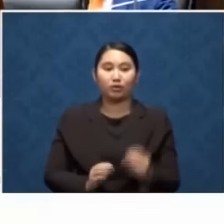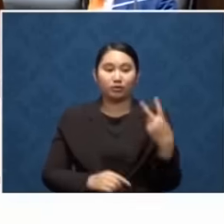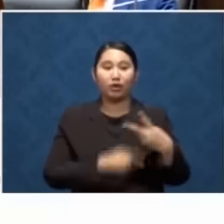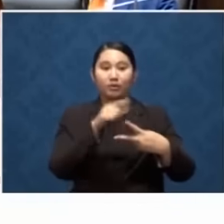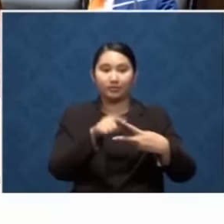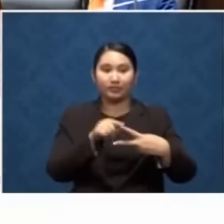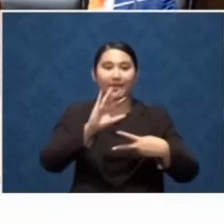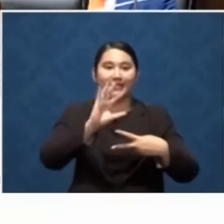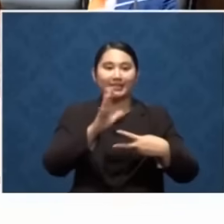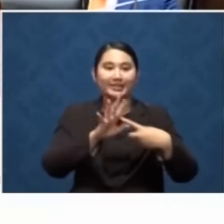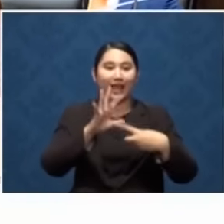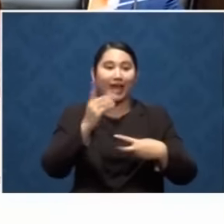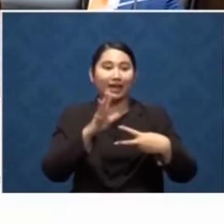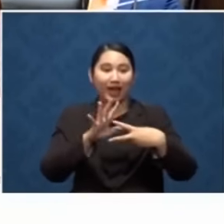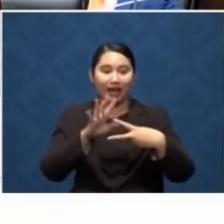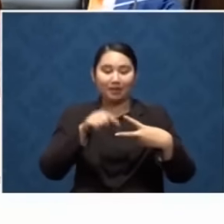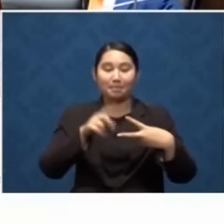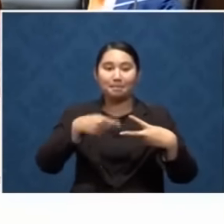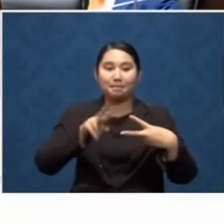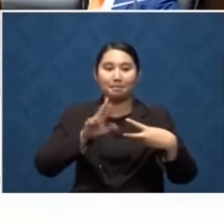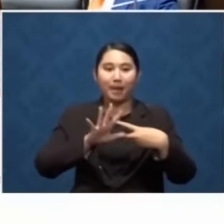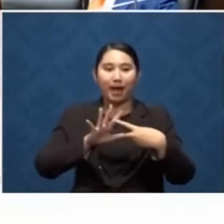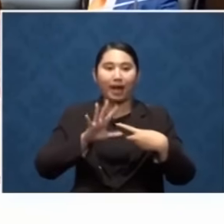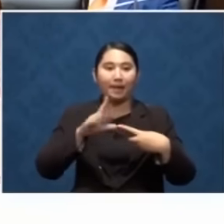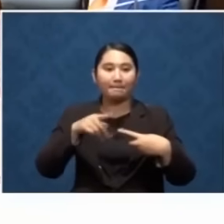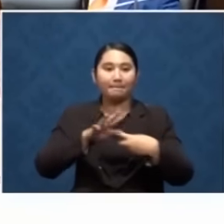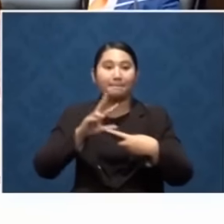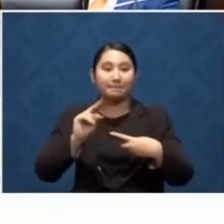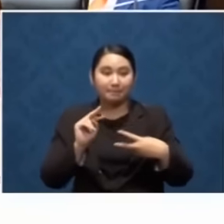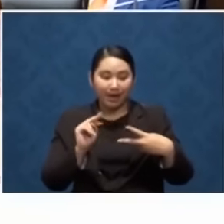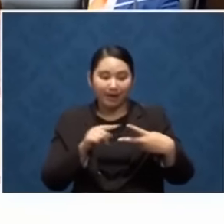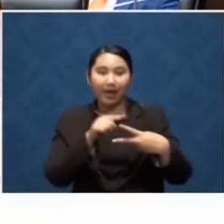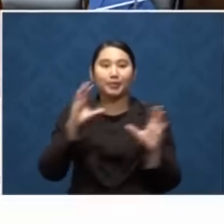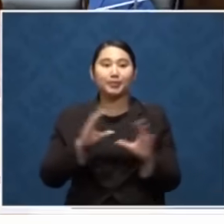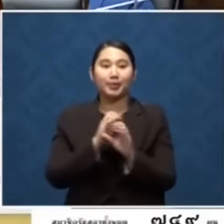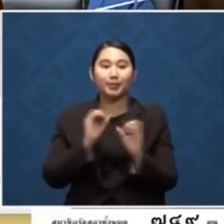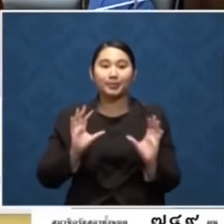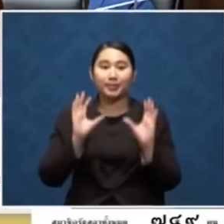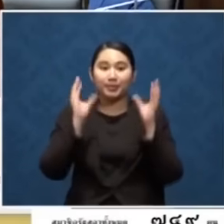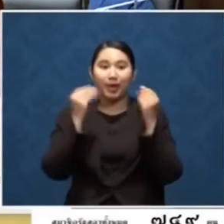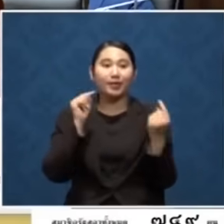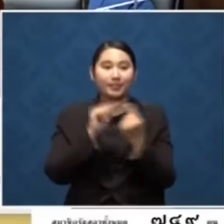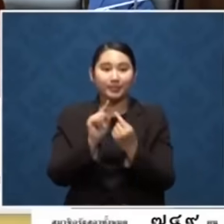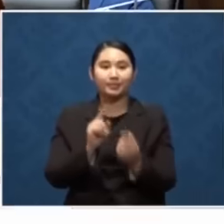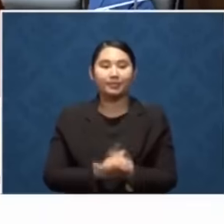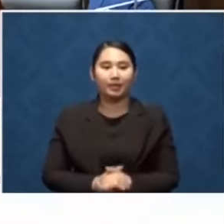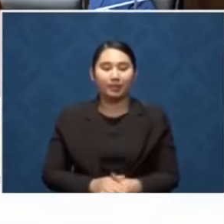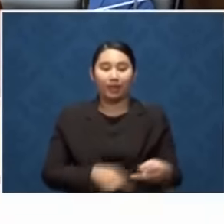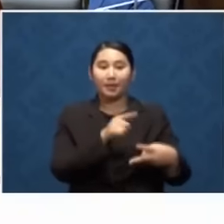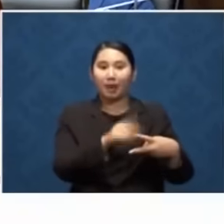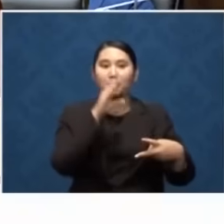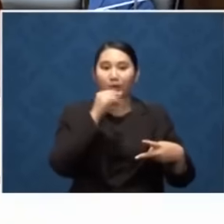ของตนเองว่าตนมีสิทธิ์ที่จะถูกเสนอชื่อเป็นนายกรัฐมนตรีไปฟังเสียงกันค่ะ เรื่องที่ผมเห็นด้วยกับท่านชาด